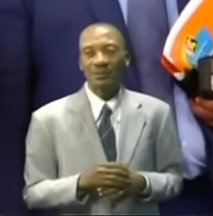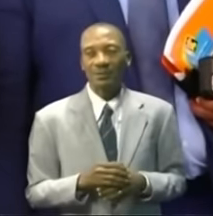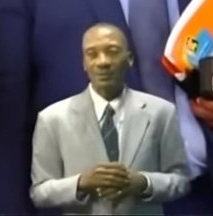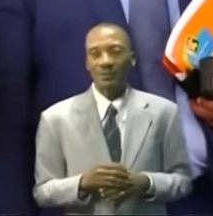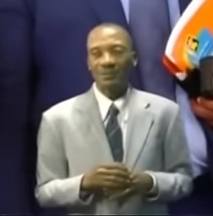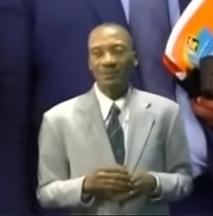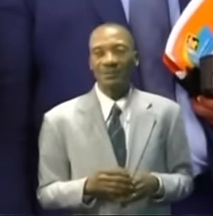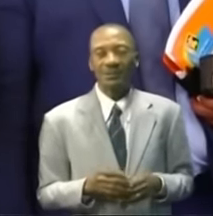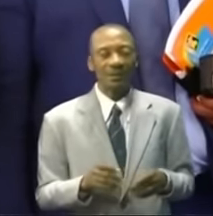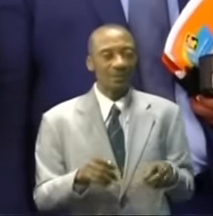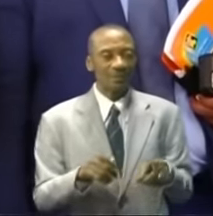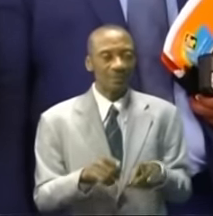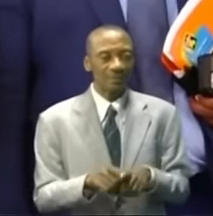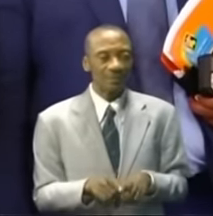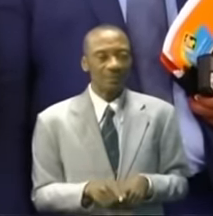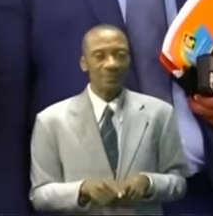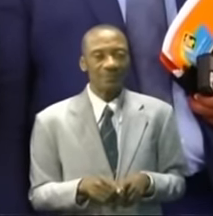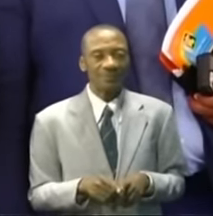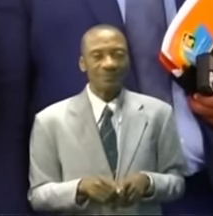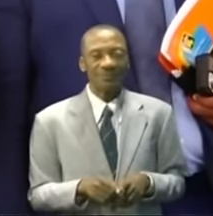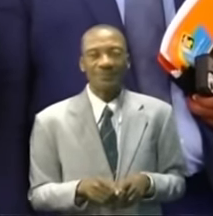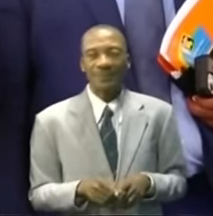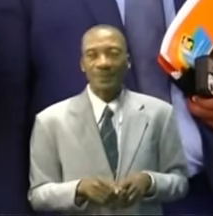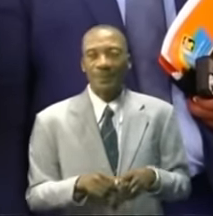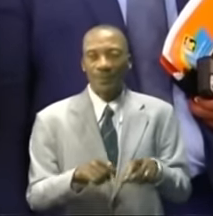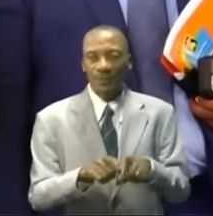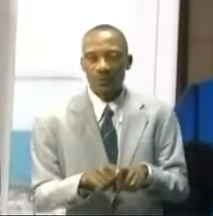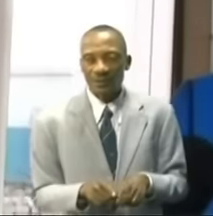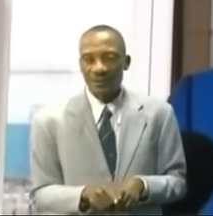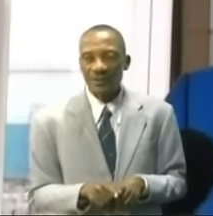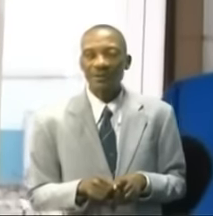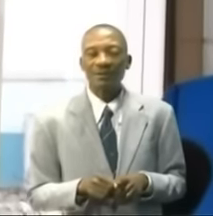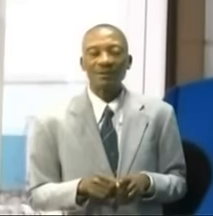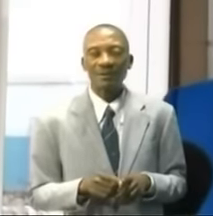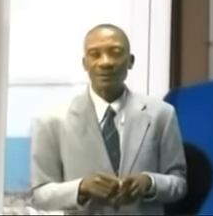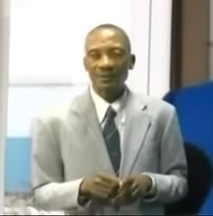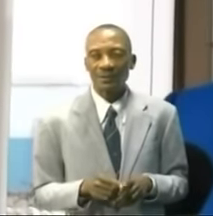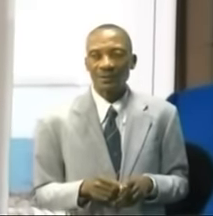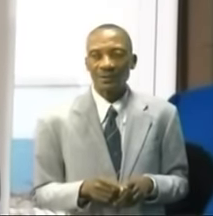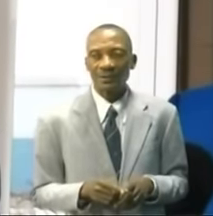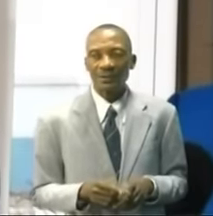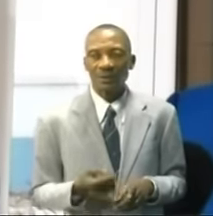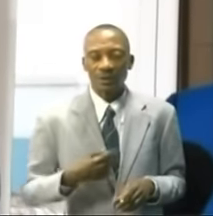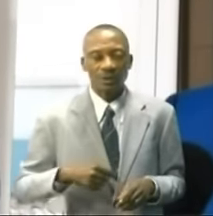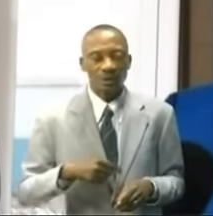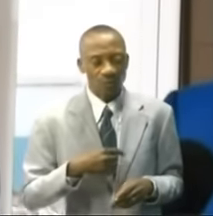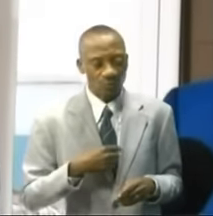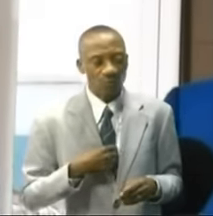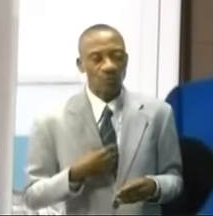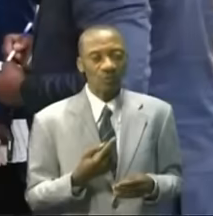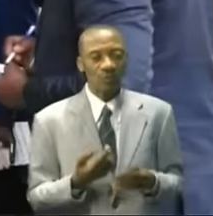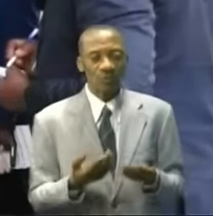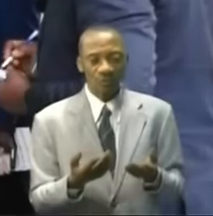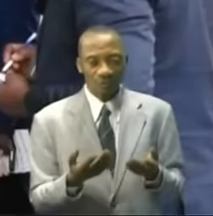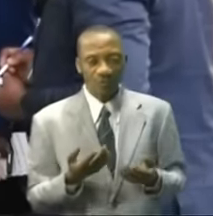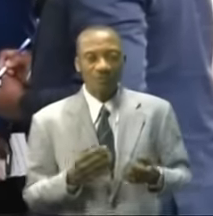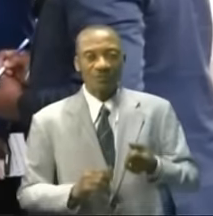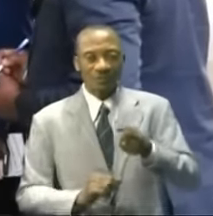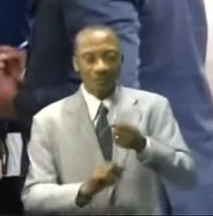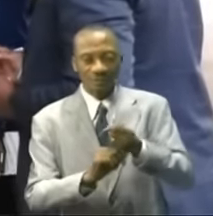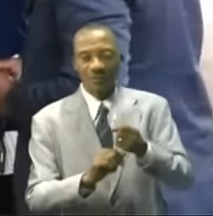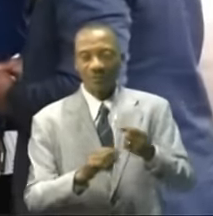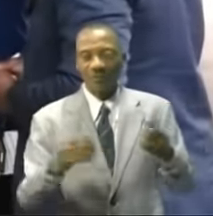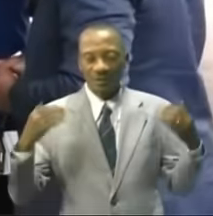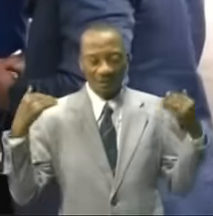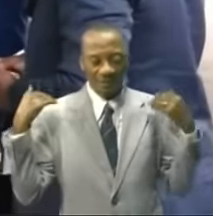avec le gouvernement, et je tiens à remercier l'engagement fort du chef de l'État et à remercier